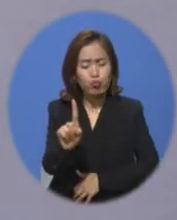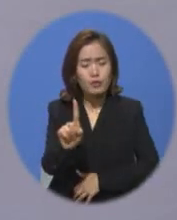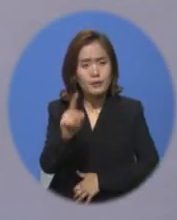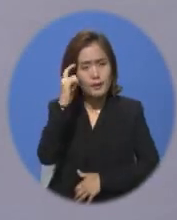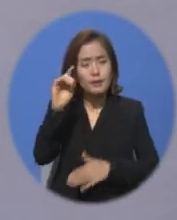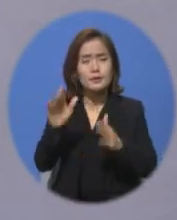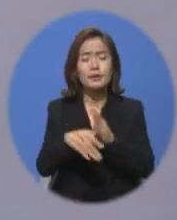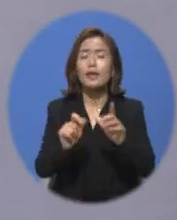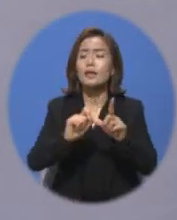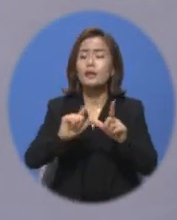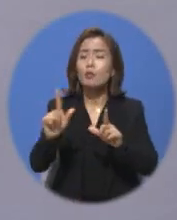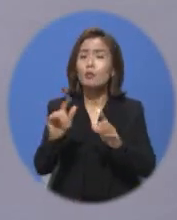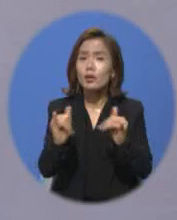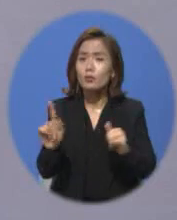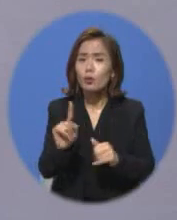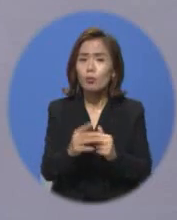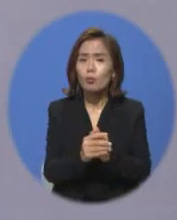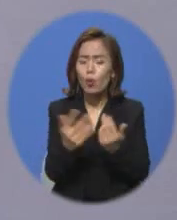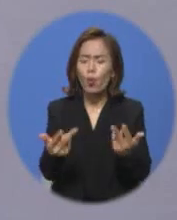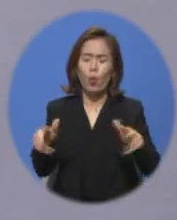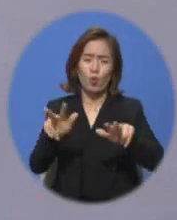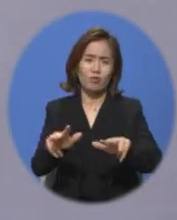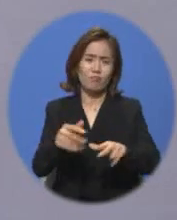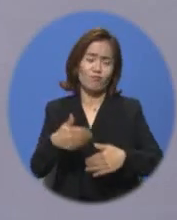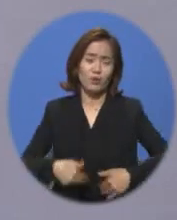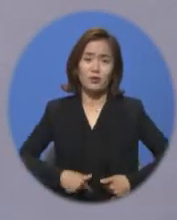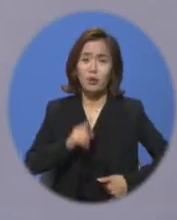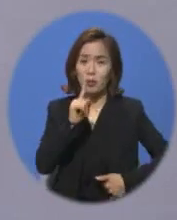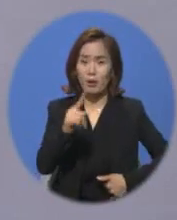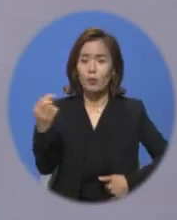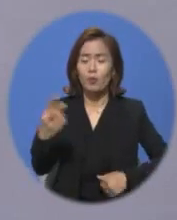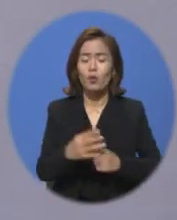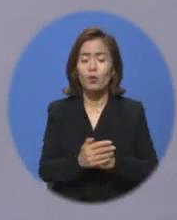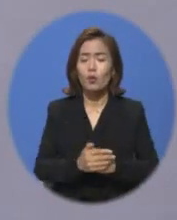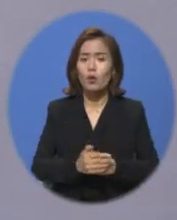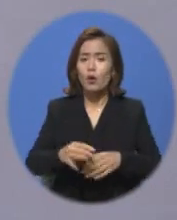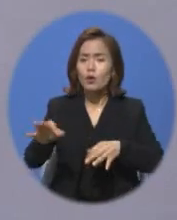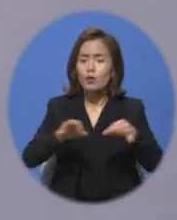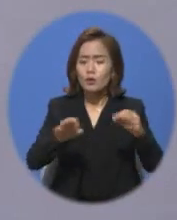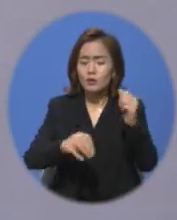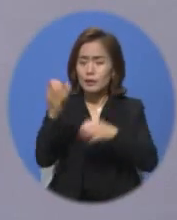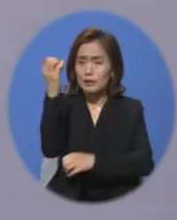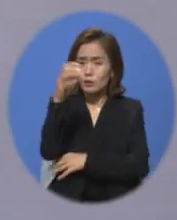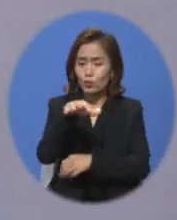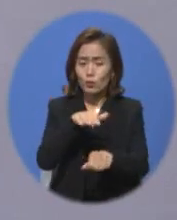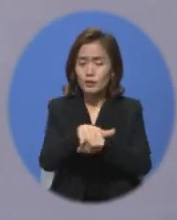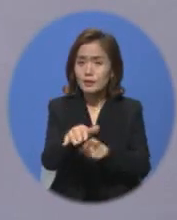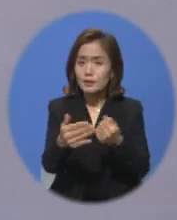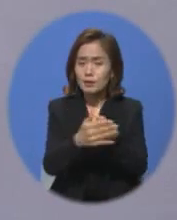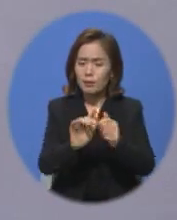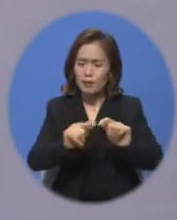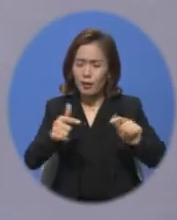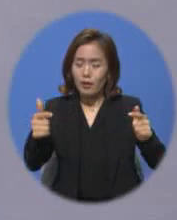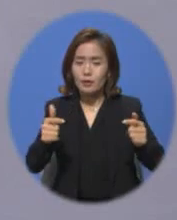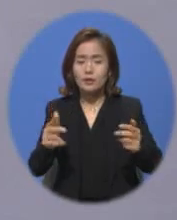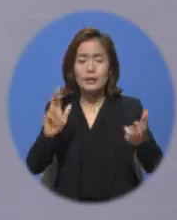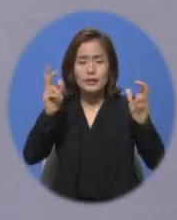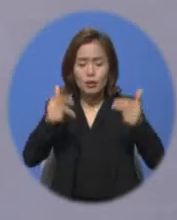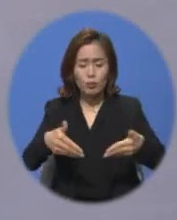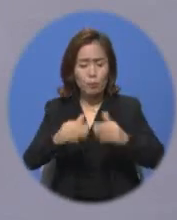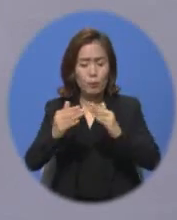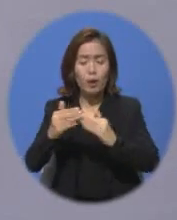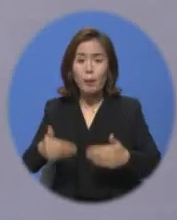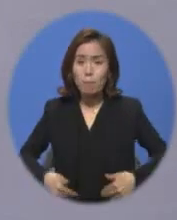의사람들은 공원이라고답합니다.또한 경제기반시설이기때문에다양한유형의 사업체들이